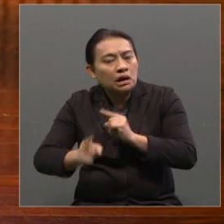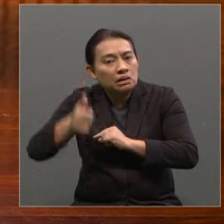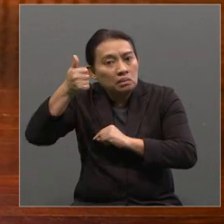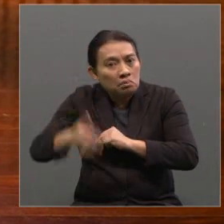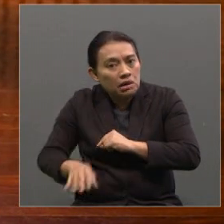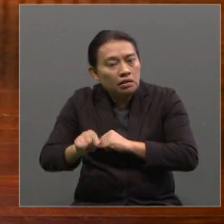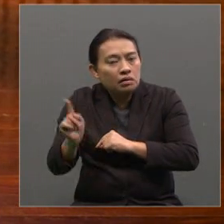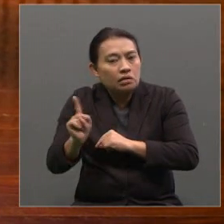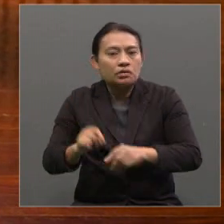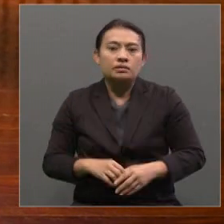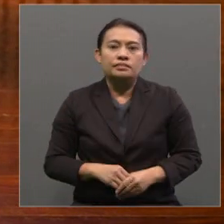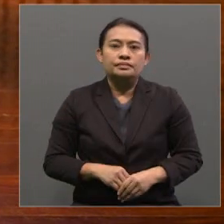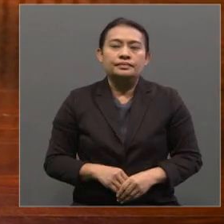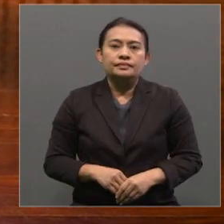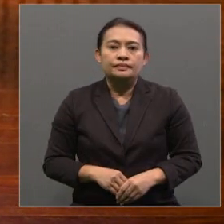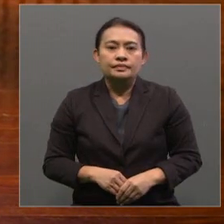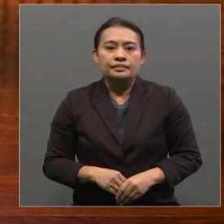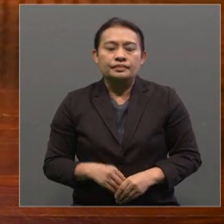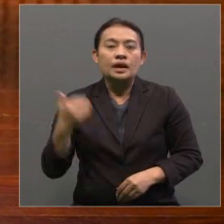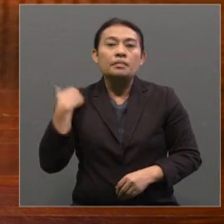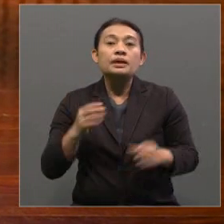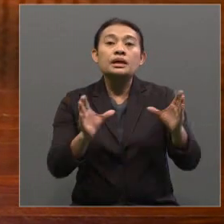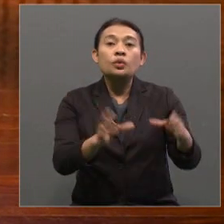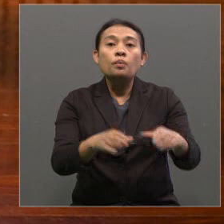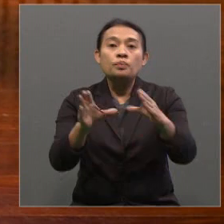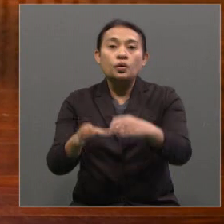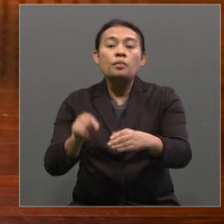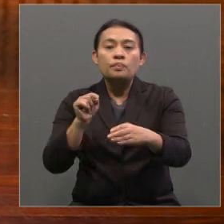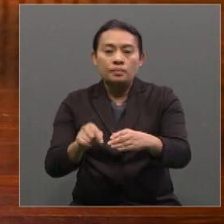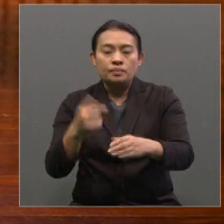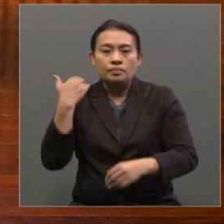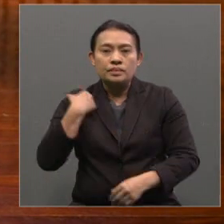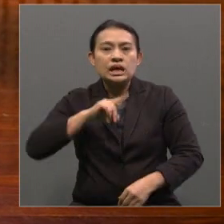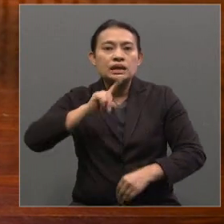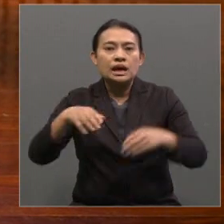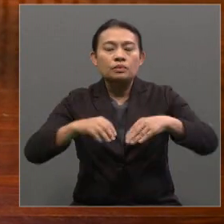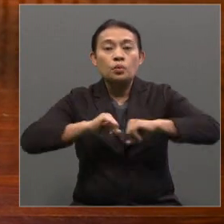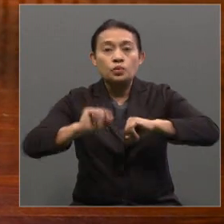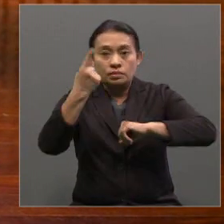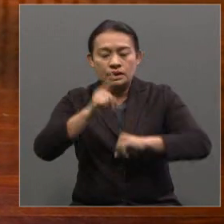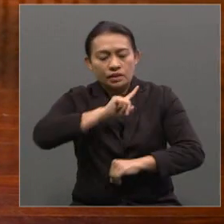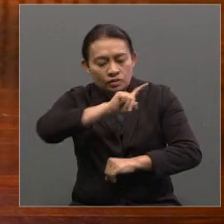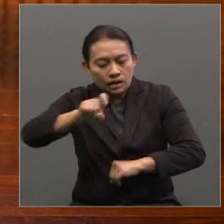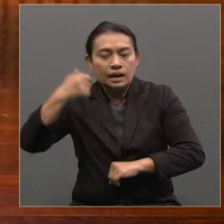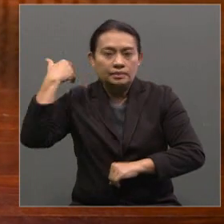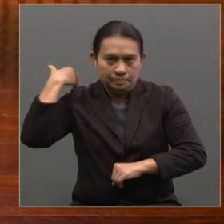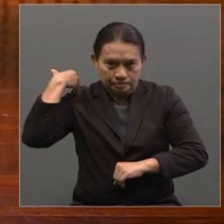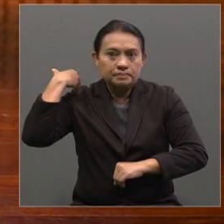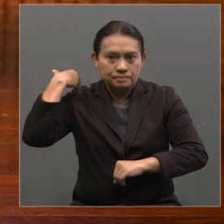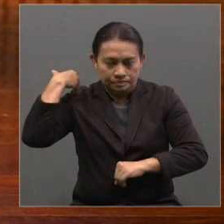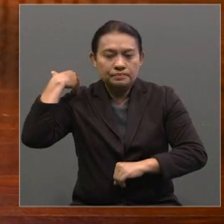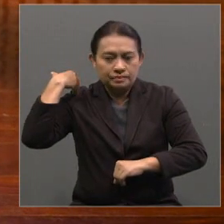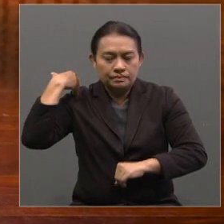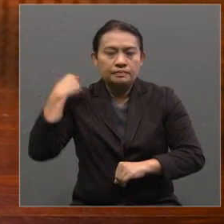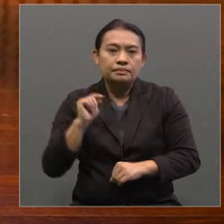าดไหนอาจารย ์ครับ มีบางกลุ่มเขาพยายามที่จะเจาะฐานกลุ่มคนรุ่นใหม ่ครับ แล้วก็ใส่ข้อมูลอันนี้ครับ